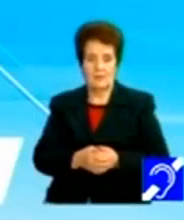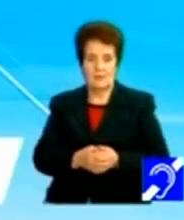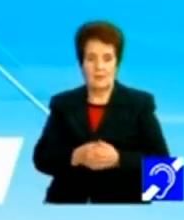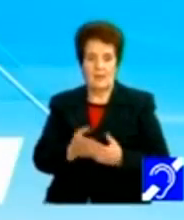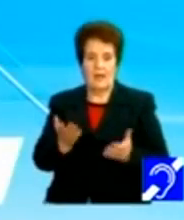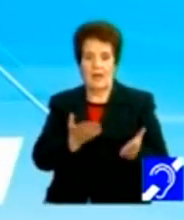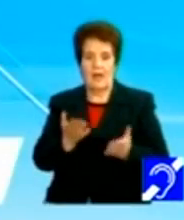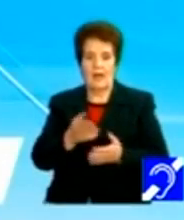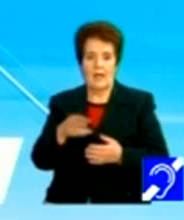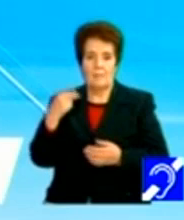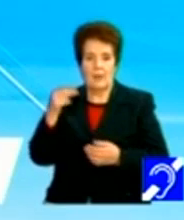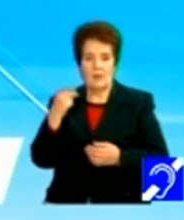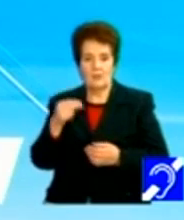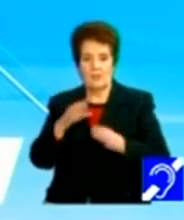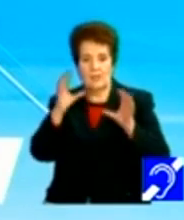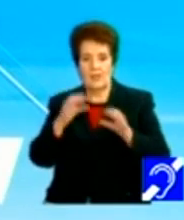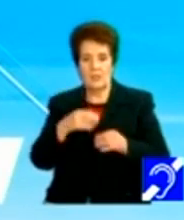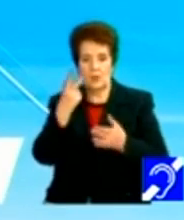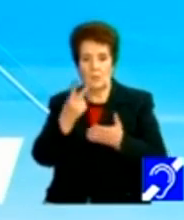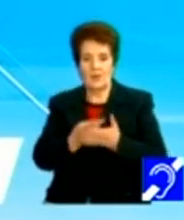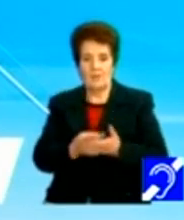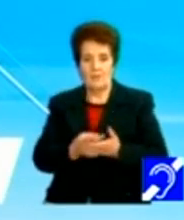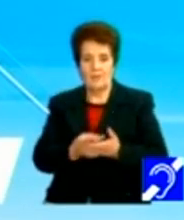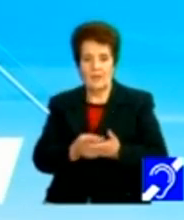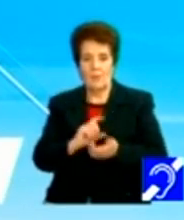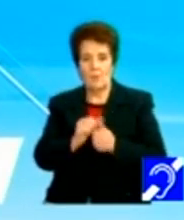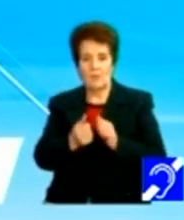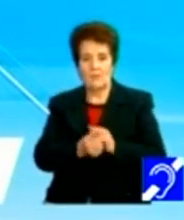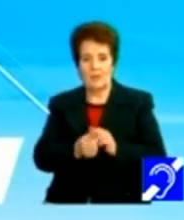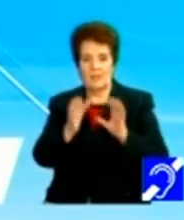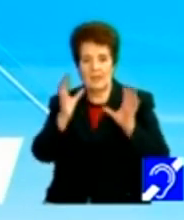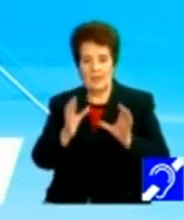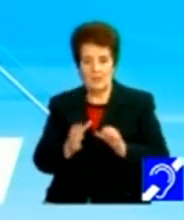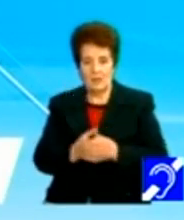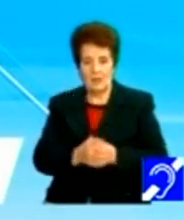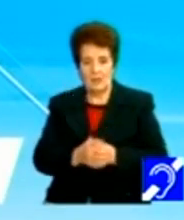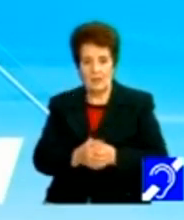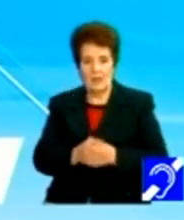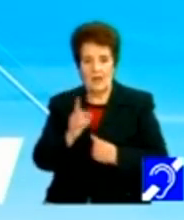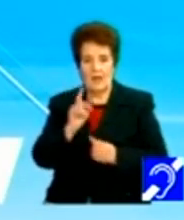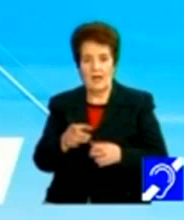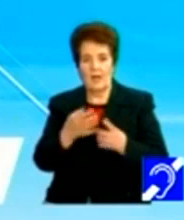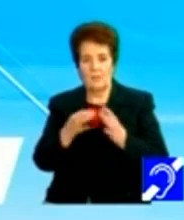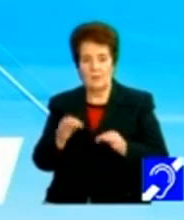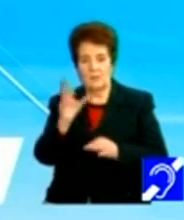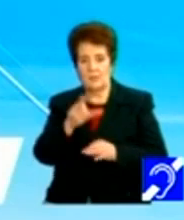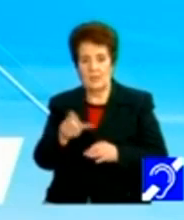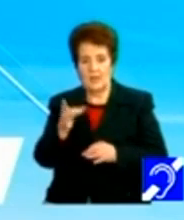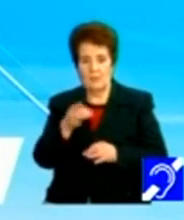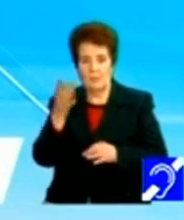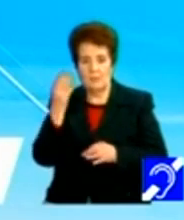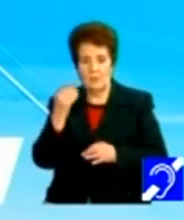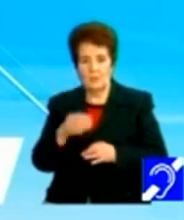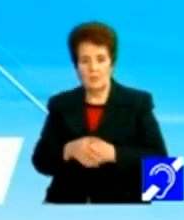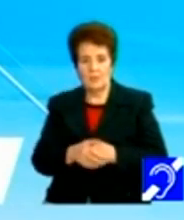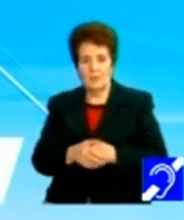Care președinte a promulgat legea cu privire la modificarea legii 100 care a permis cetățenilor Republicii Moldova să